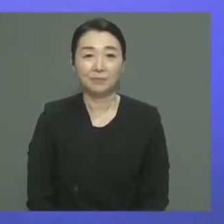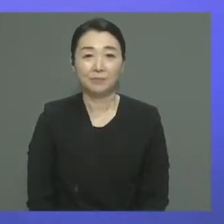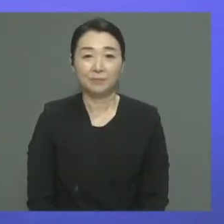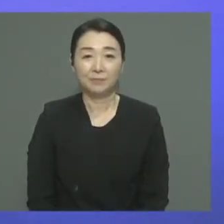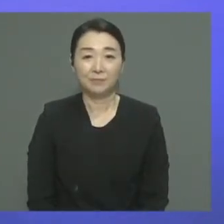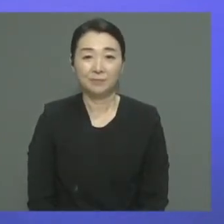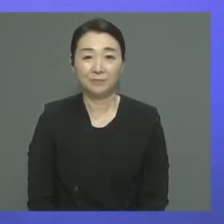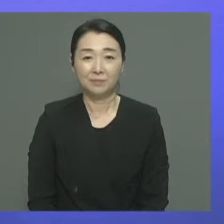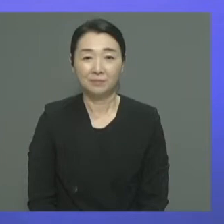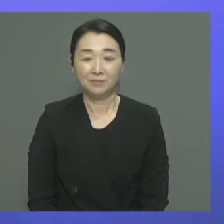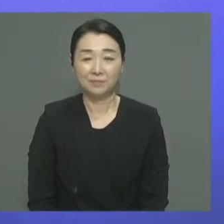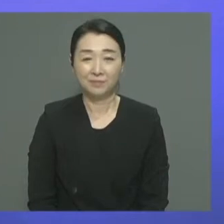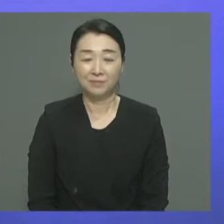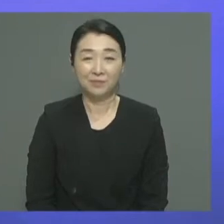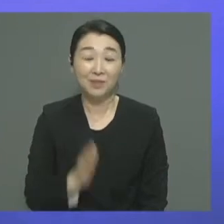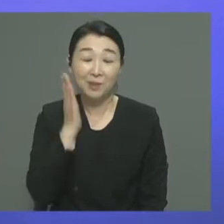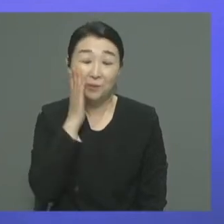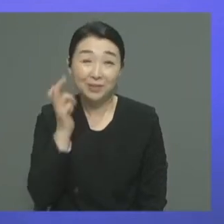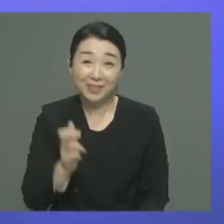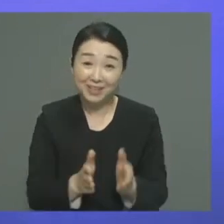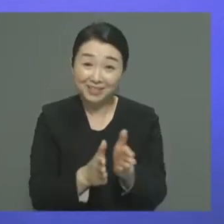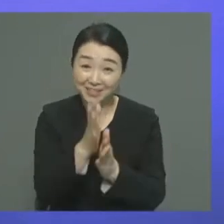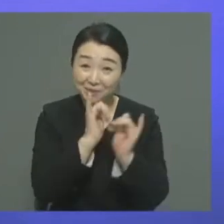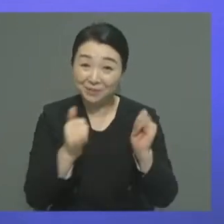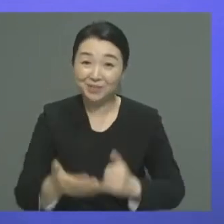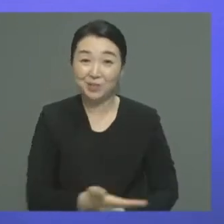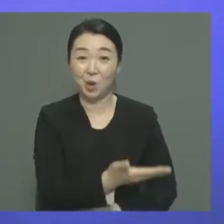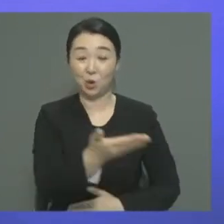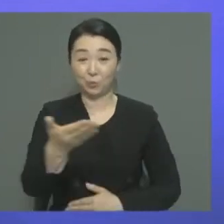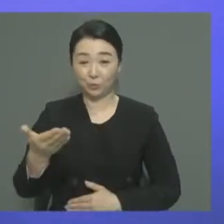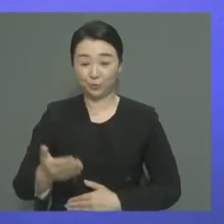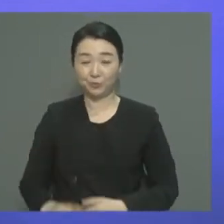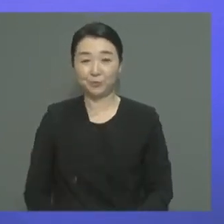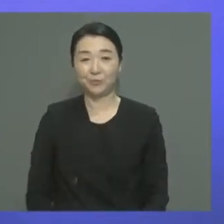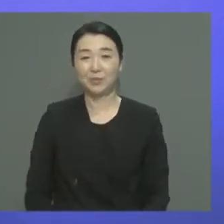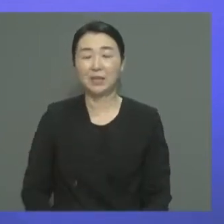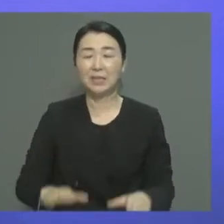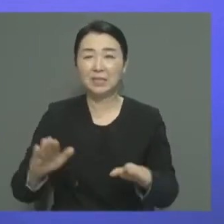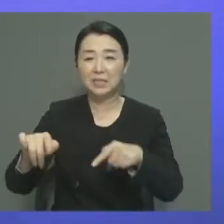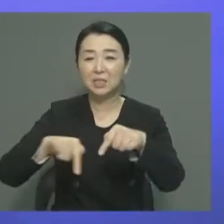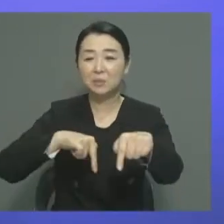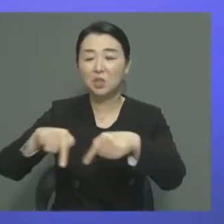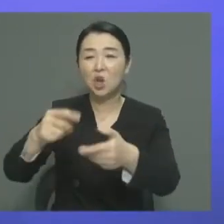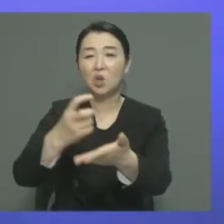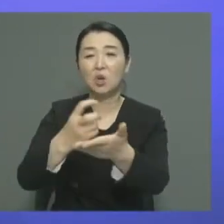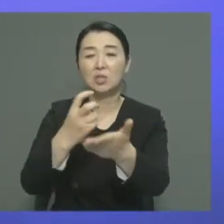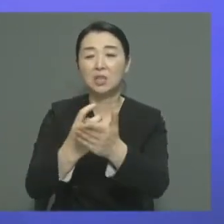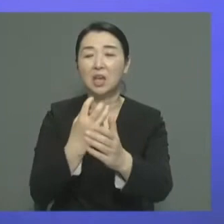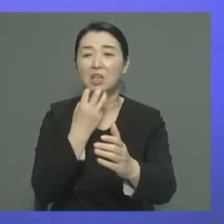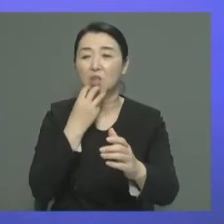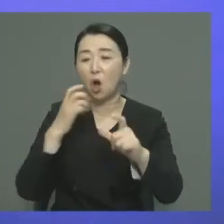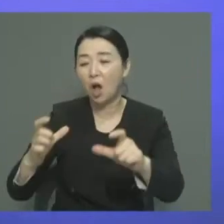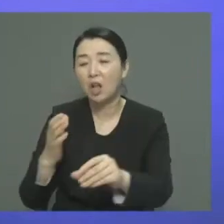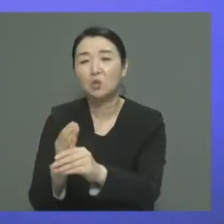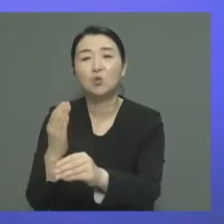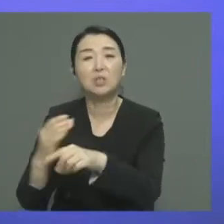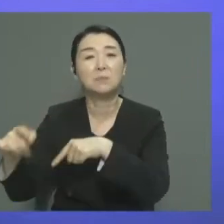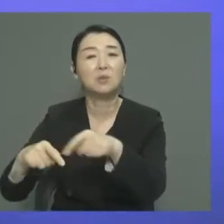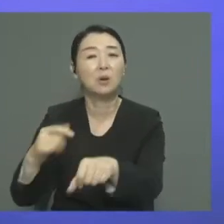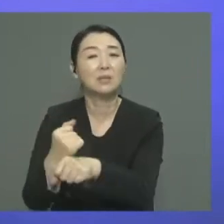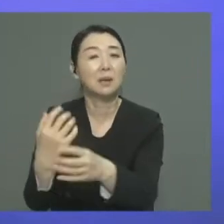존경하는 울산 시민 여러분 수도권 집중 정책으로 엄청난 고통을 받고 계실 것입니다